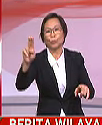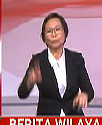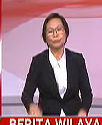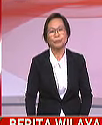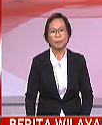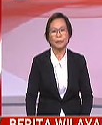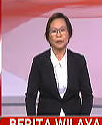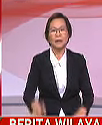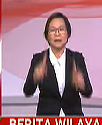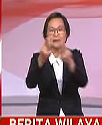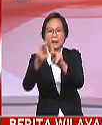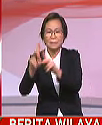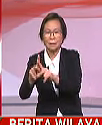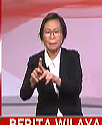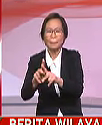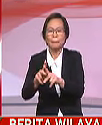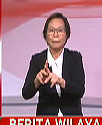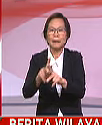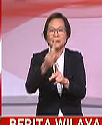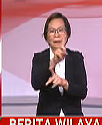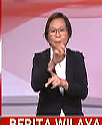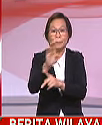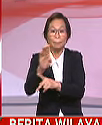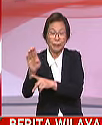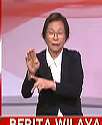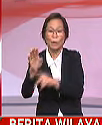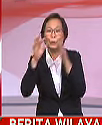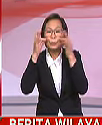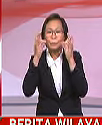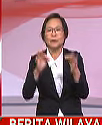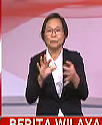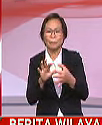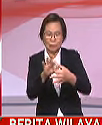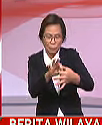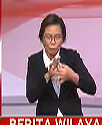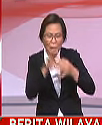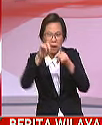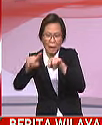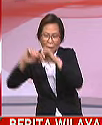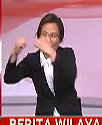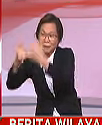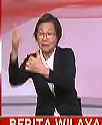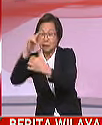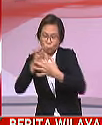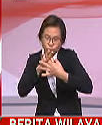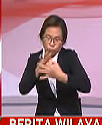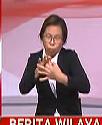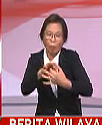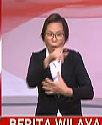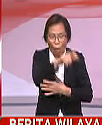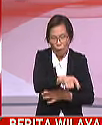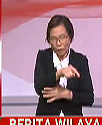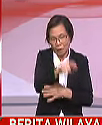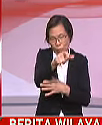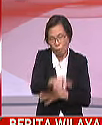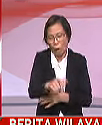Desa Bina Diri DBD Kuching disaran menjalin lebih banyak kerjasama strategik dengan pelbagai agensi kerajaan agar penghuninya dapat